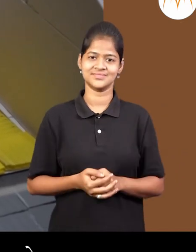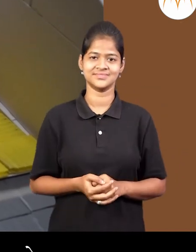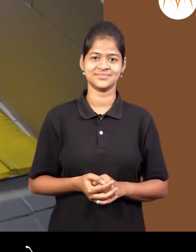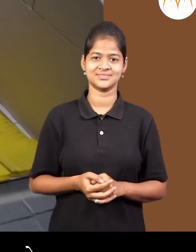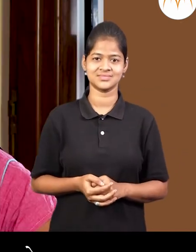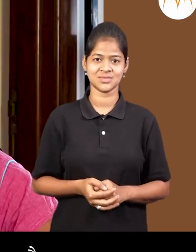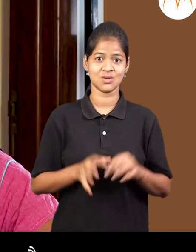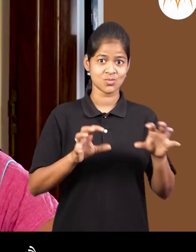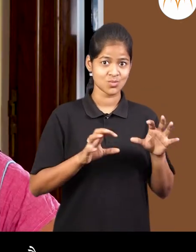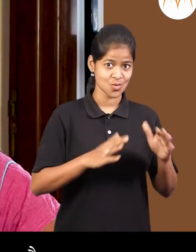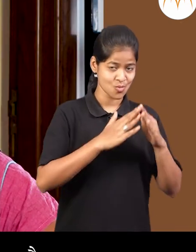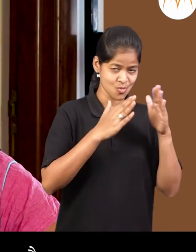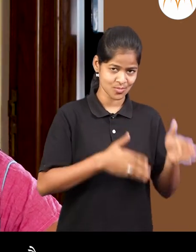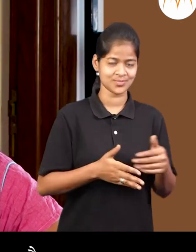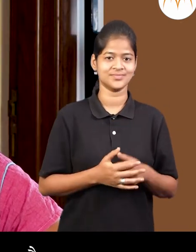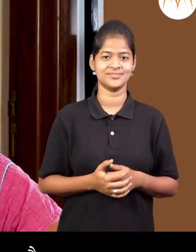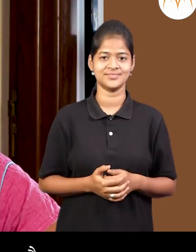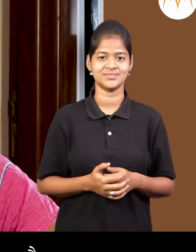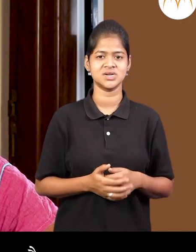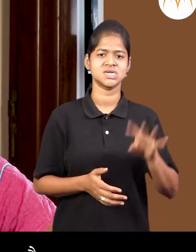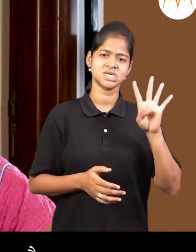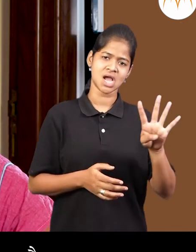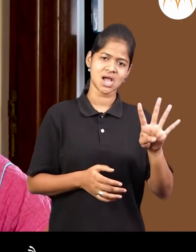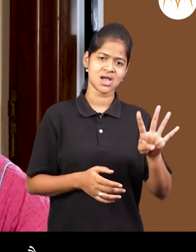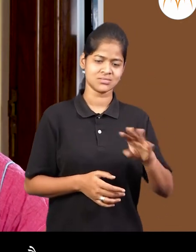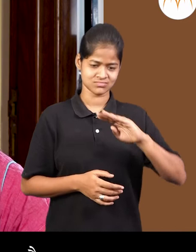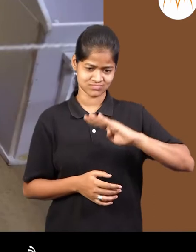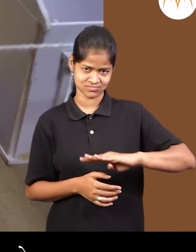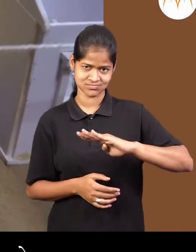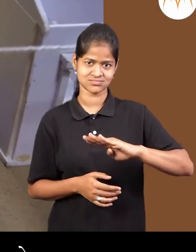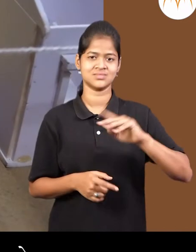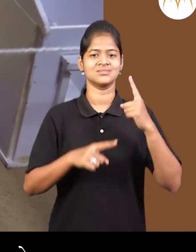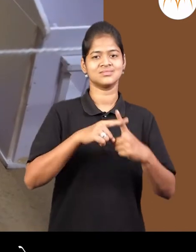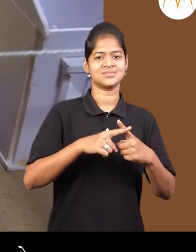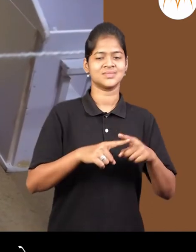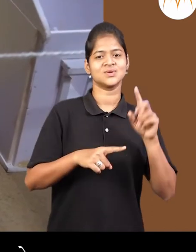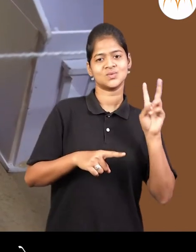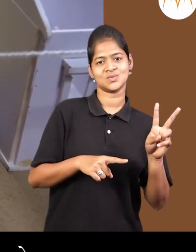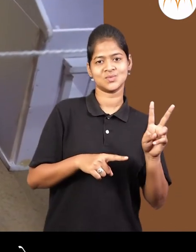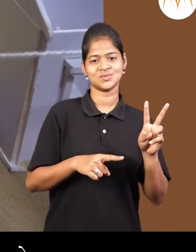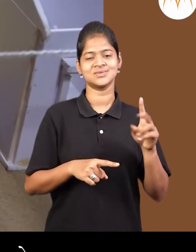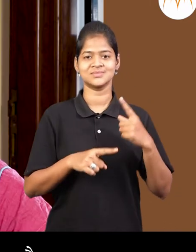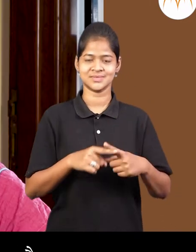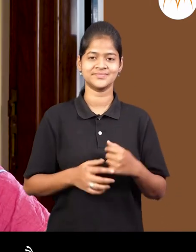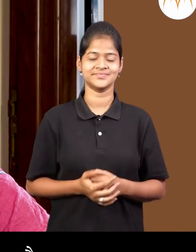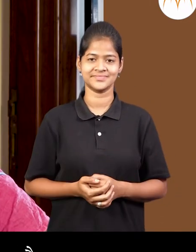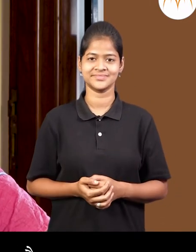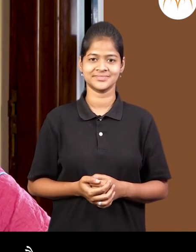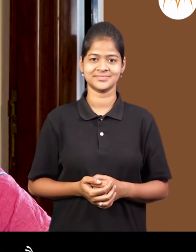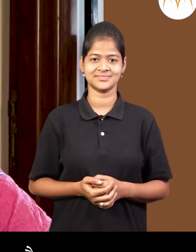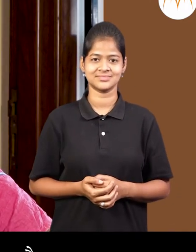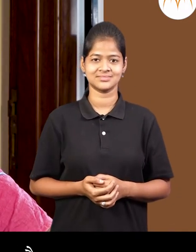तुकडे. मोत्याच्या घराचे क्षेत्रफळ 4 चौरस, 2 उभे आणि 2 आडवे. आणि